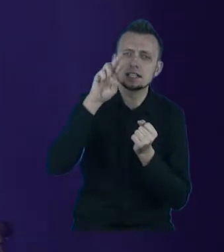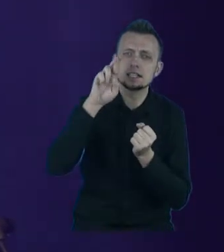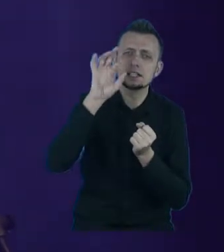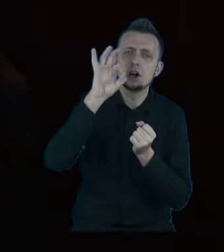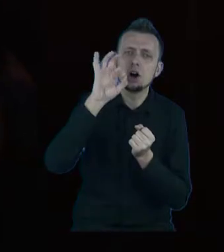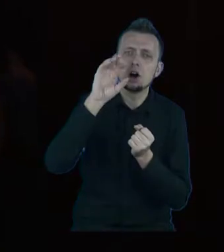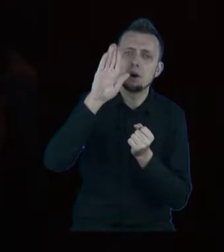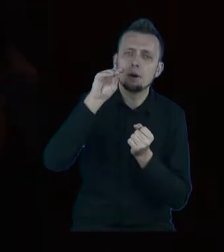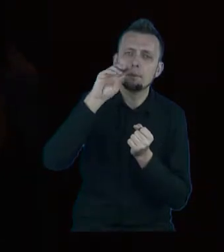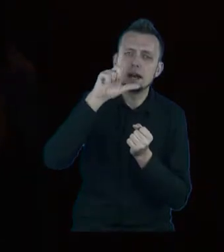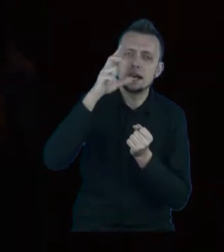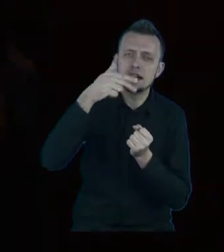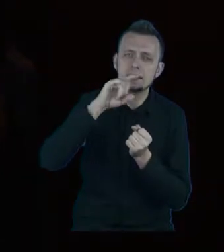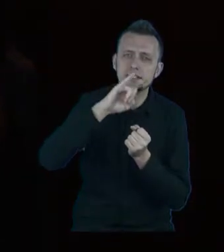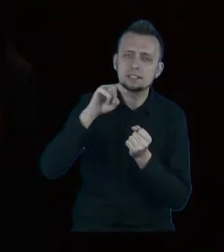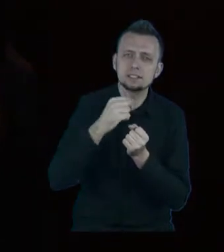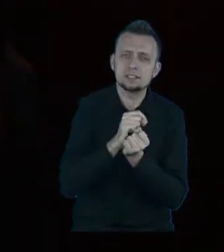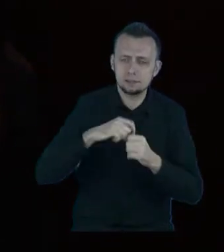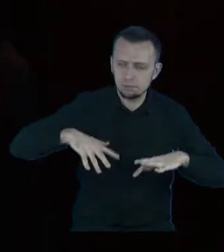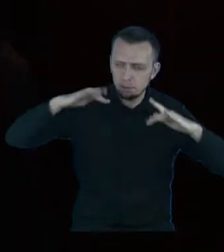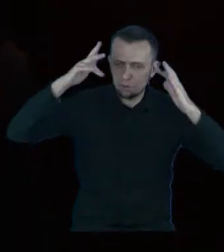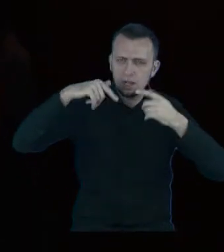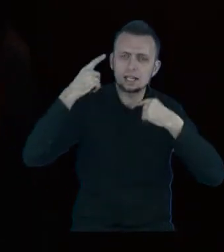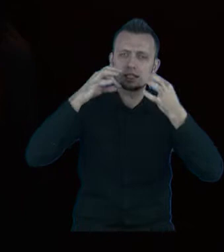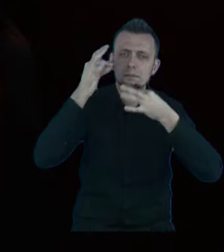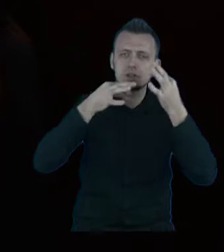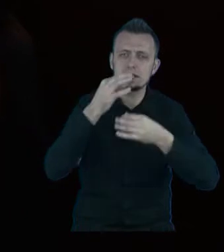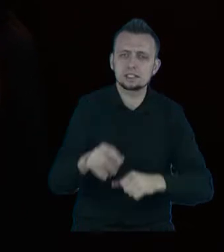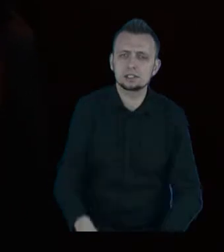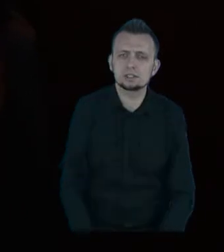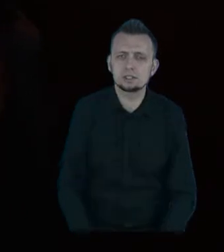Sikory. Człowiek, człowiek.